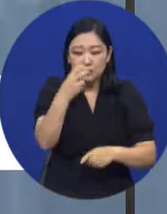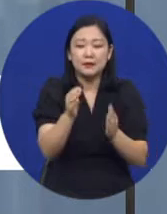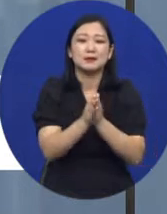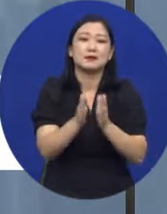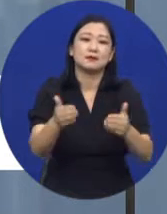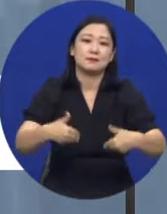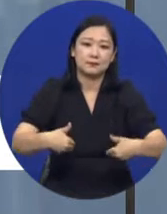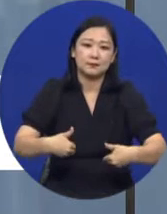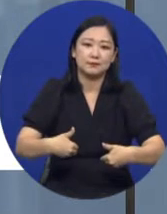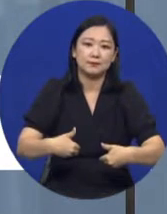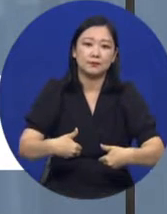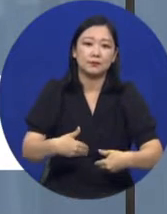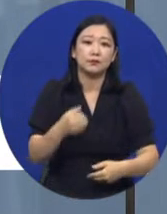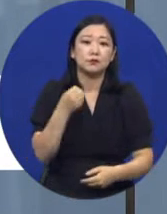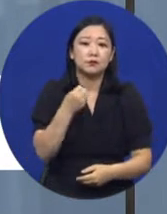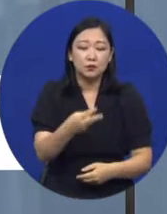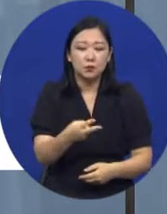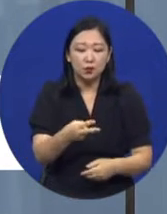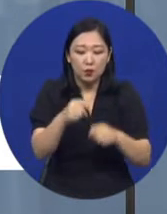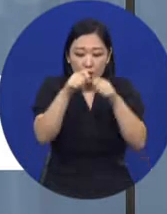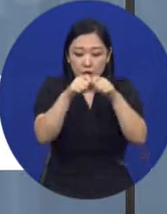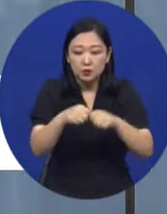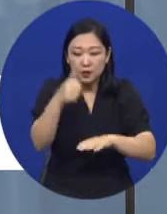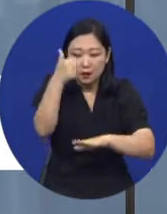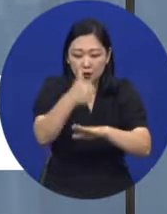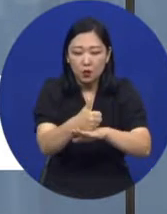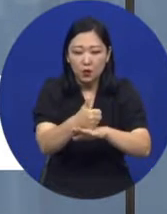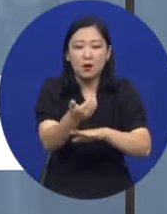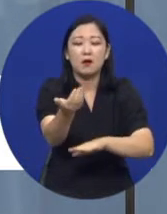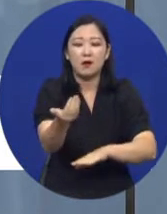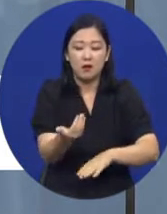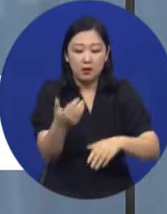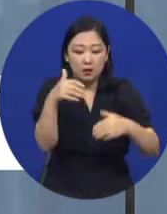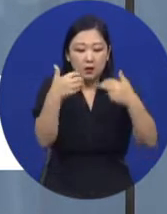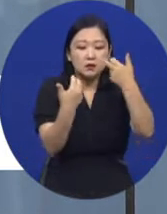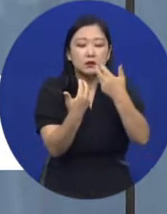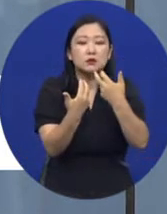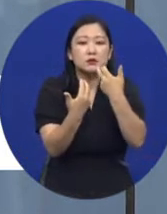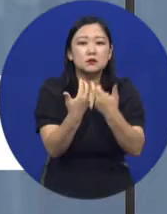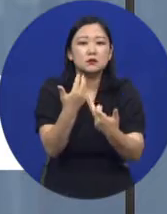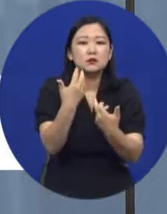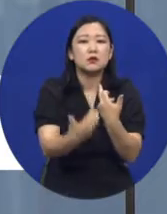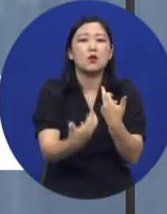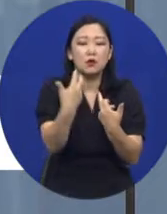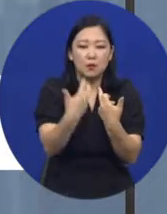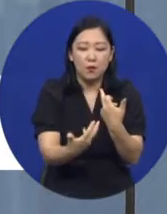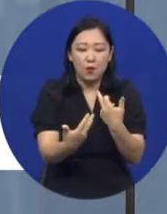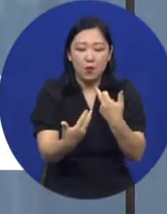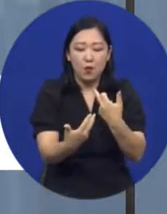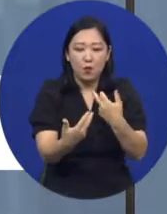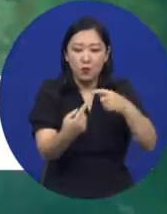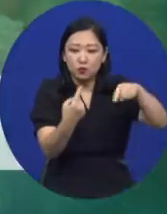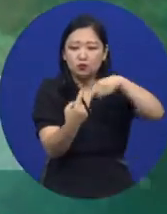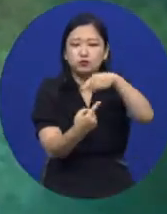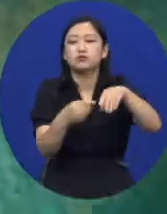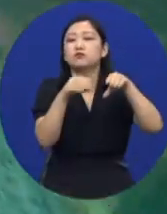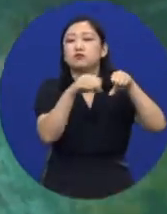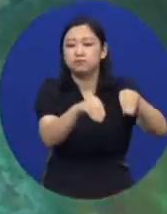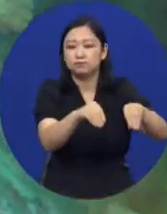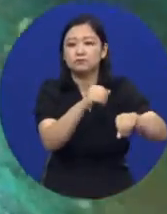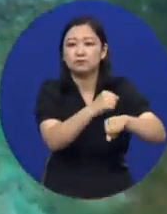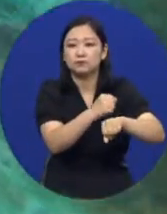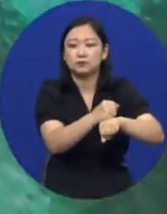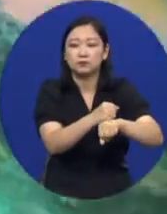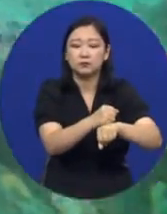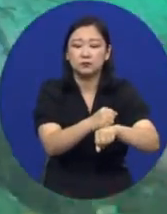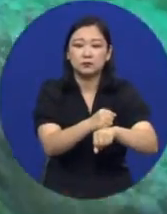합니다. 또한 정밀 조사 결과가 나올 때까지 서귀포 관광 잠수함 운영을 잠정 중단하고 또